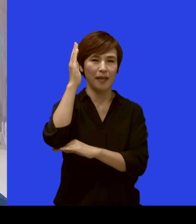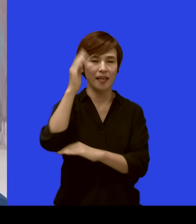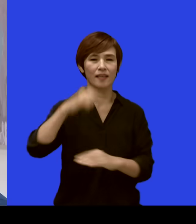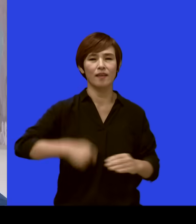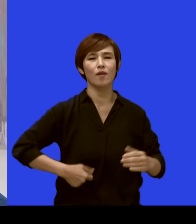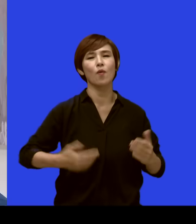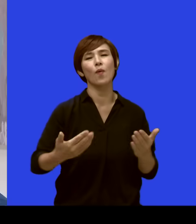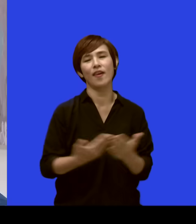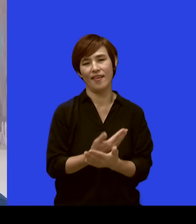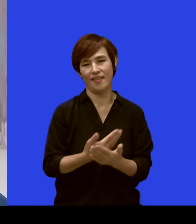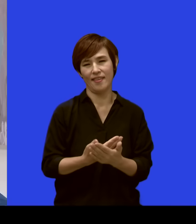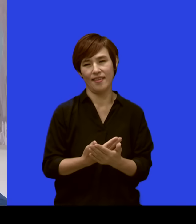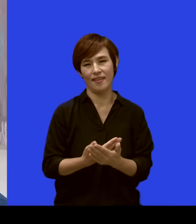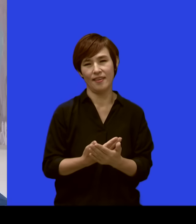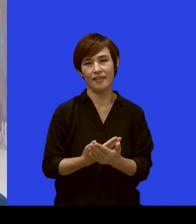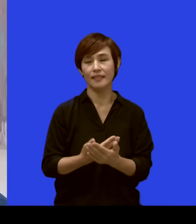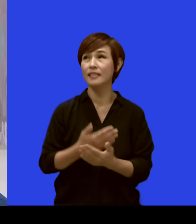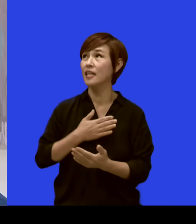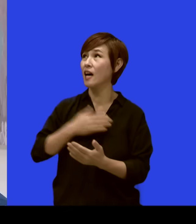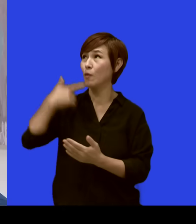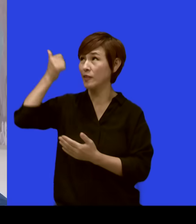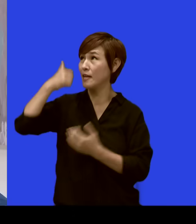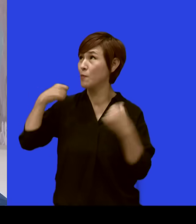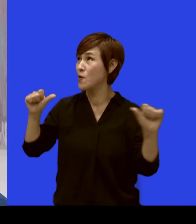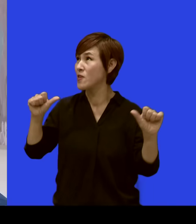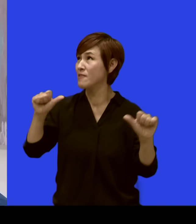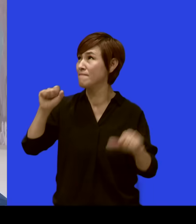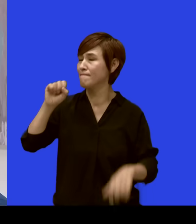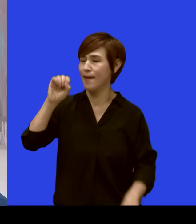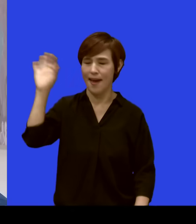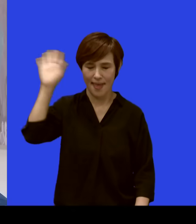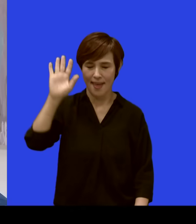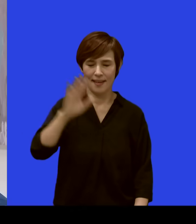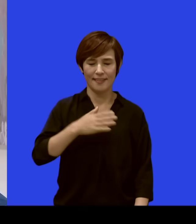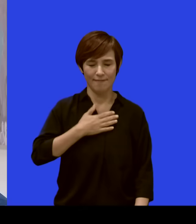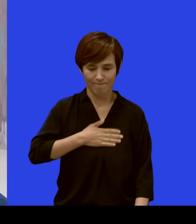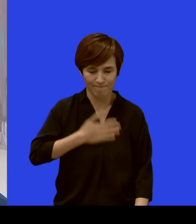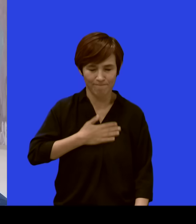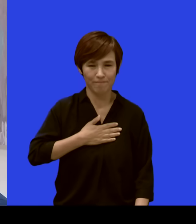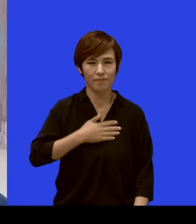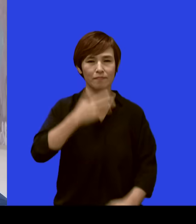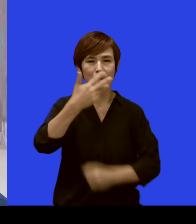제가 다시는 하나님 앞에 목회를 그만둔다는 얘기 안 하겠습니다. 그리고 제가